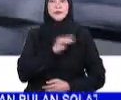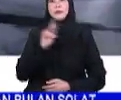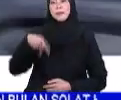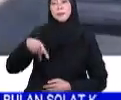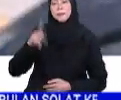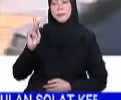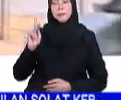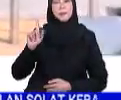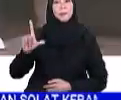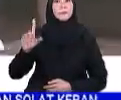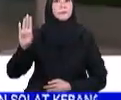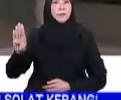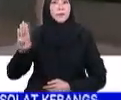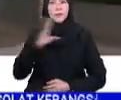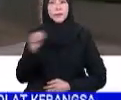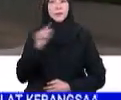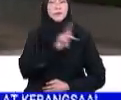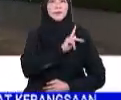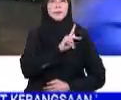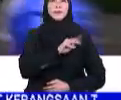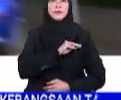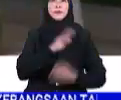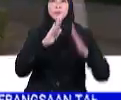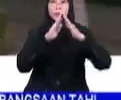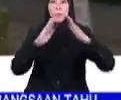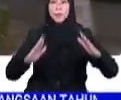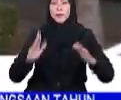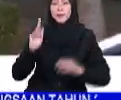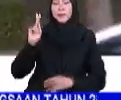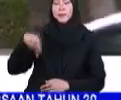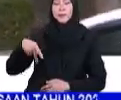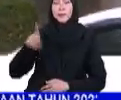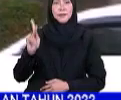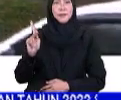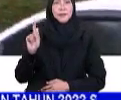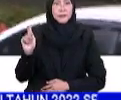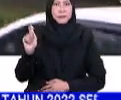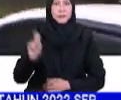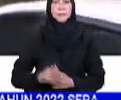KPLB serta Kementerian Perumahan dan Kerajaan Tempatan KPKT.